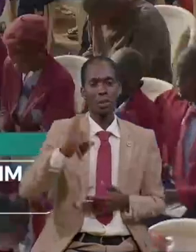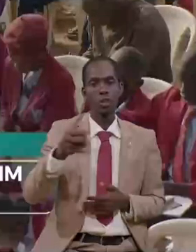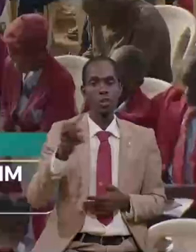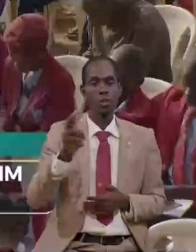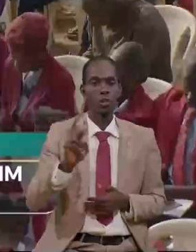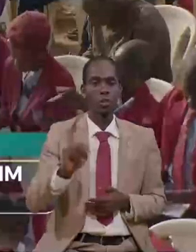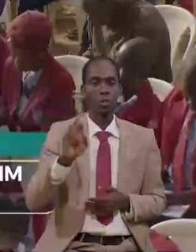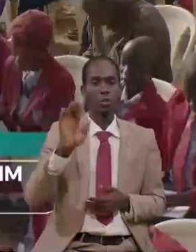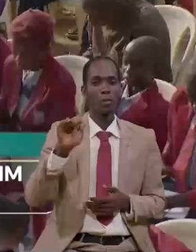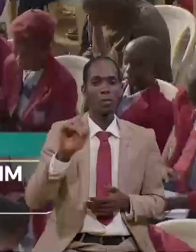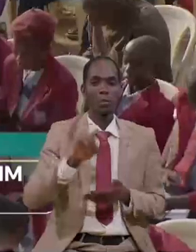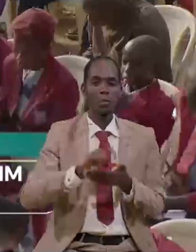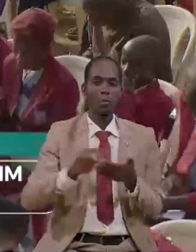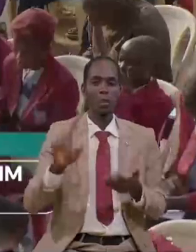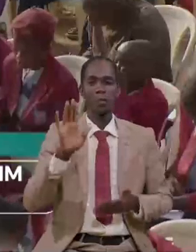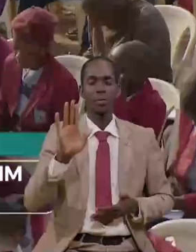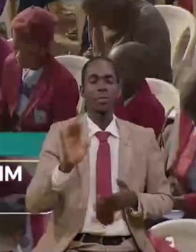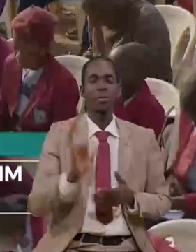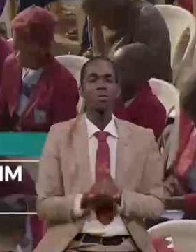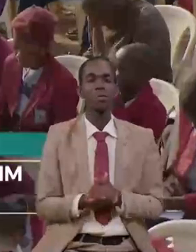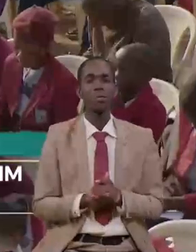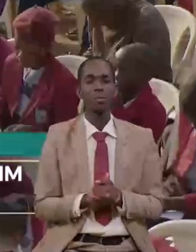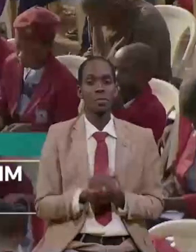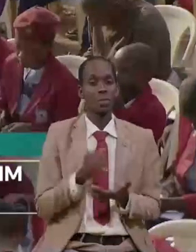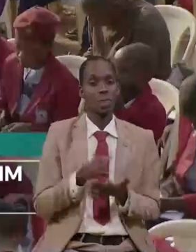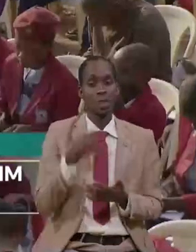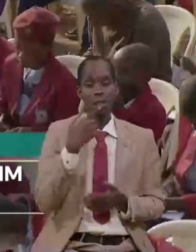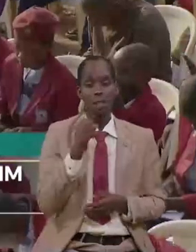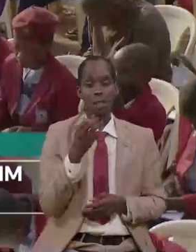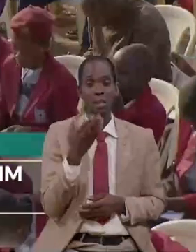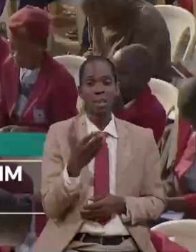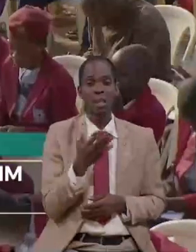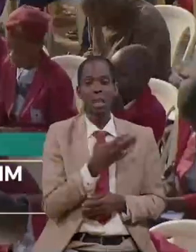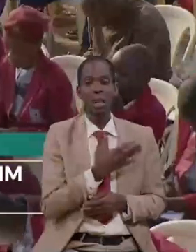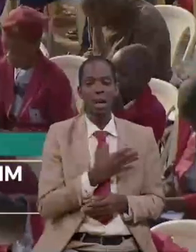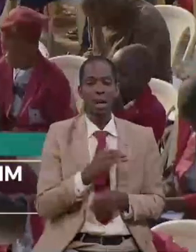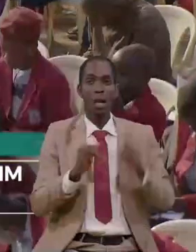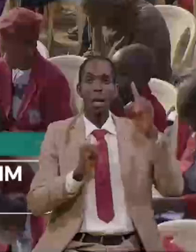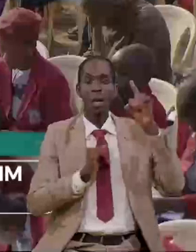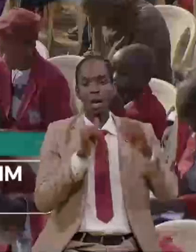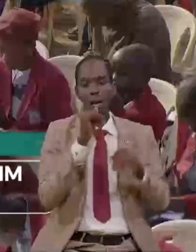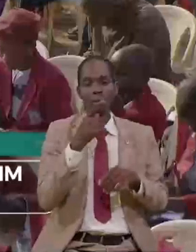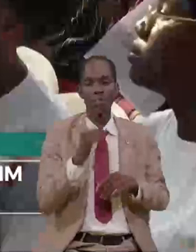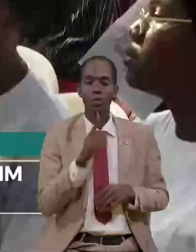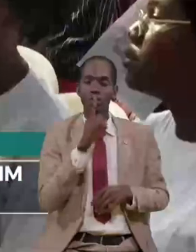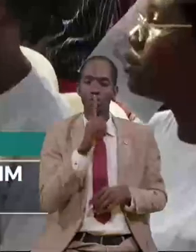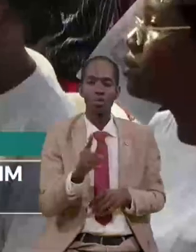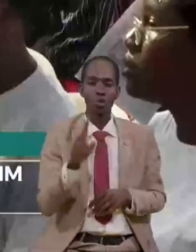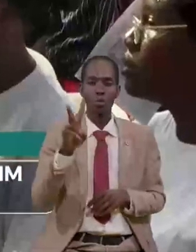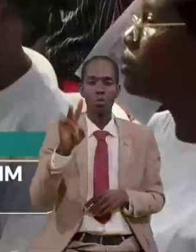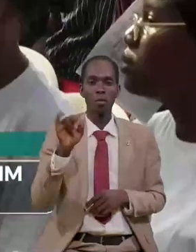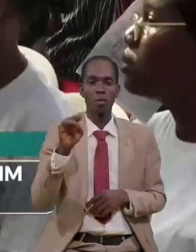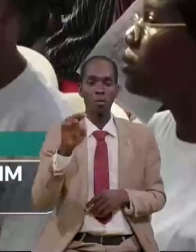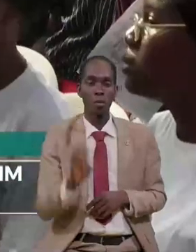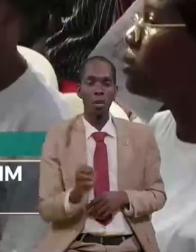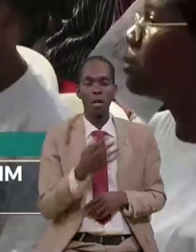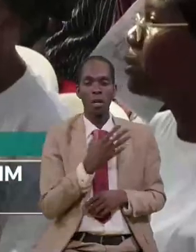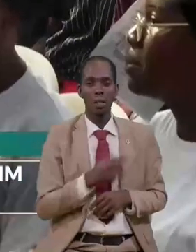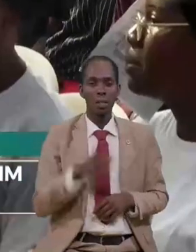15. Verset 5, il nous dit, je suis le vrai, je suis le cep, vous êtes le